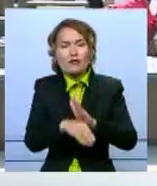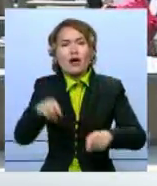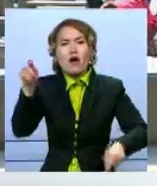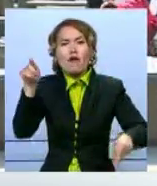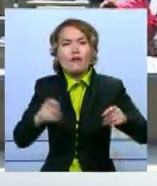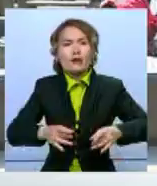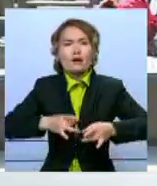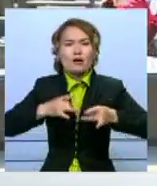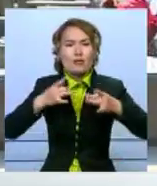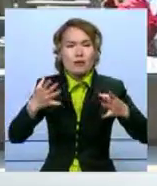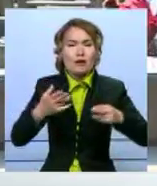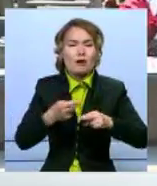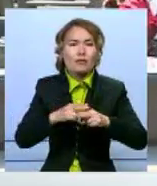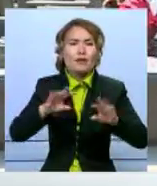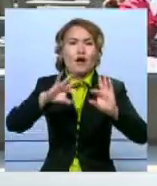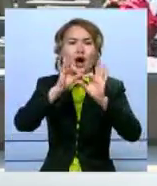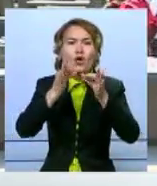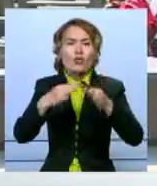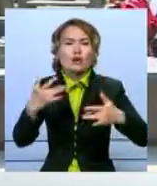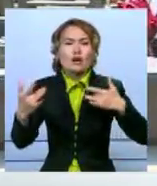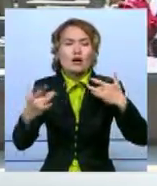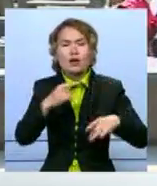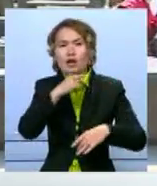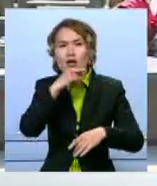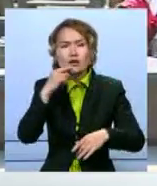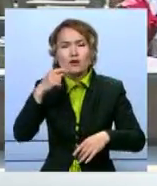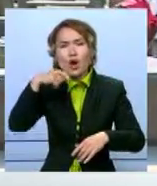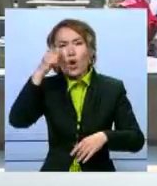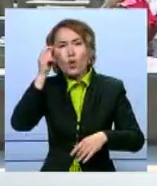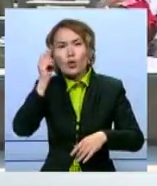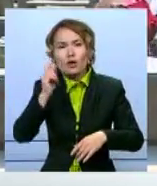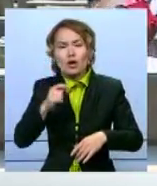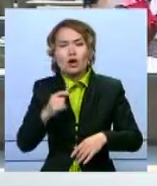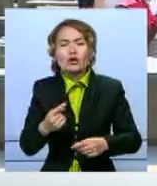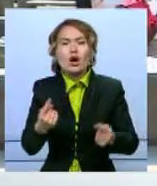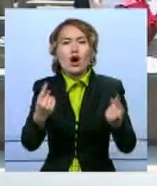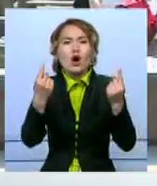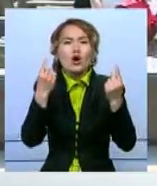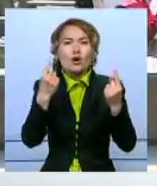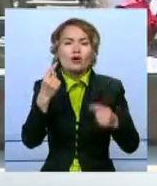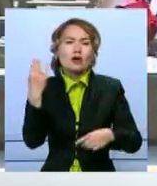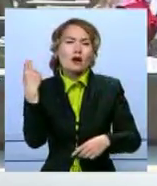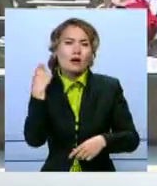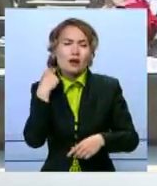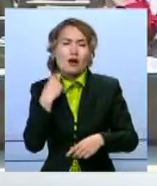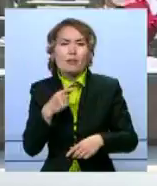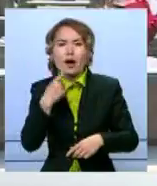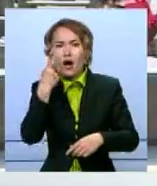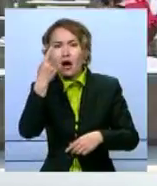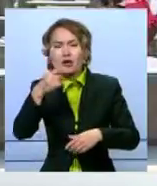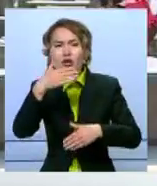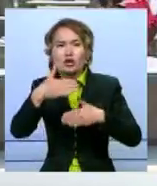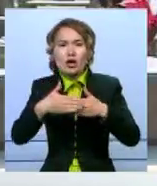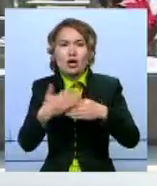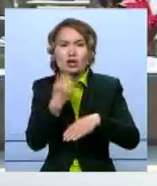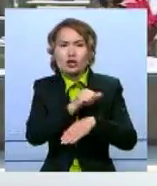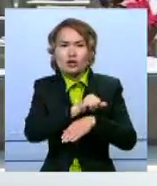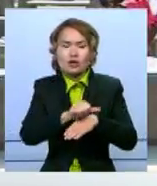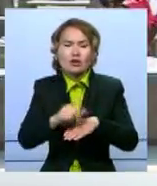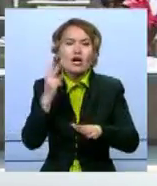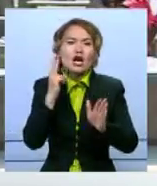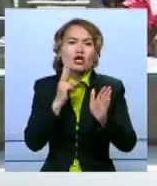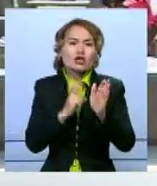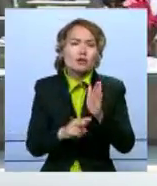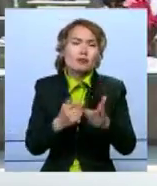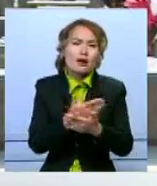фестивальде жергілікті өнерпаздардан бөлек Ресейдің, Украинаның, Ұлыбританияның, өзге де алыс және жақын шет елдерден келген